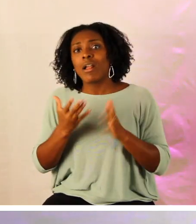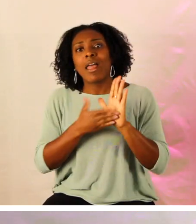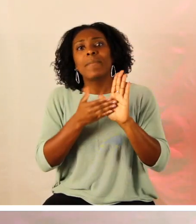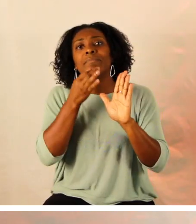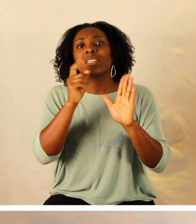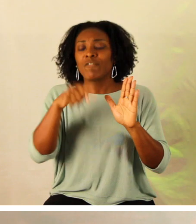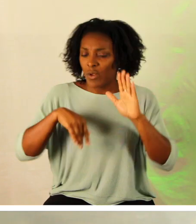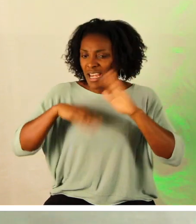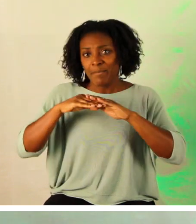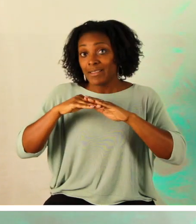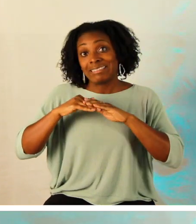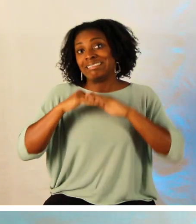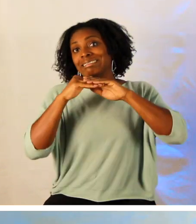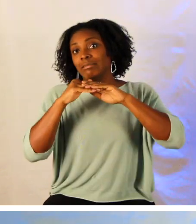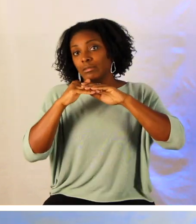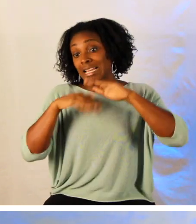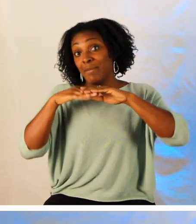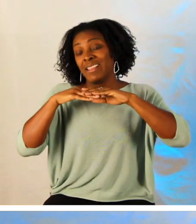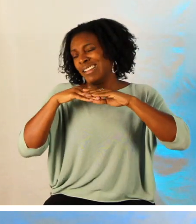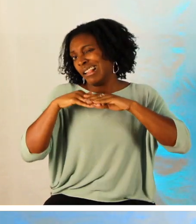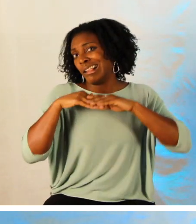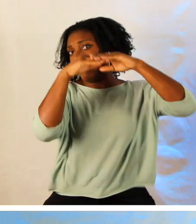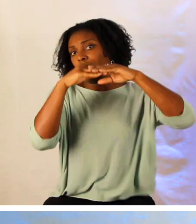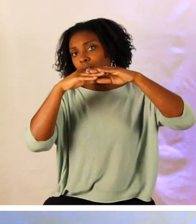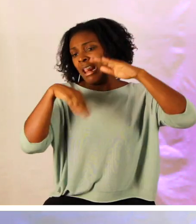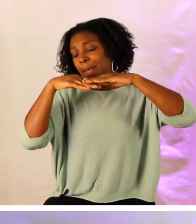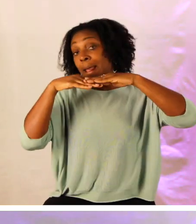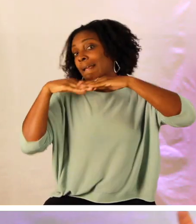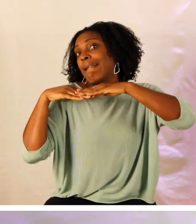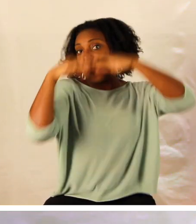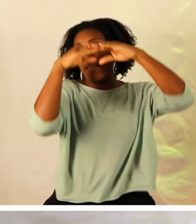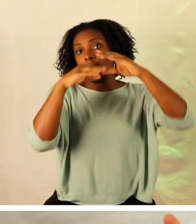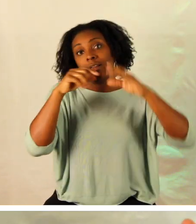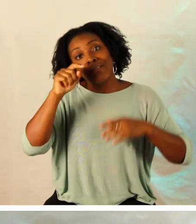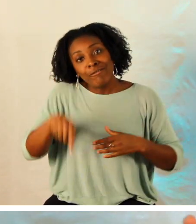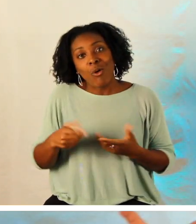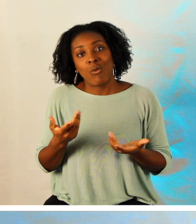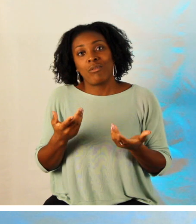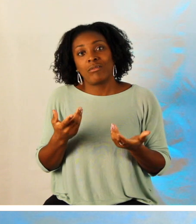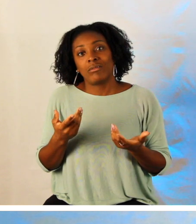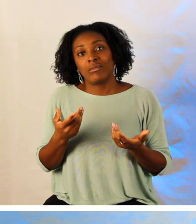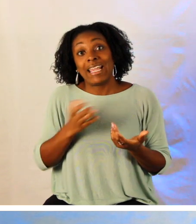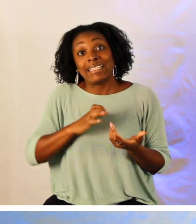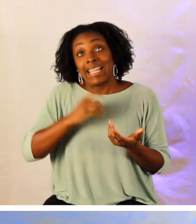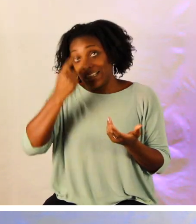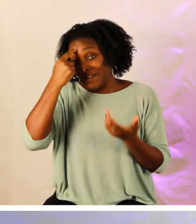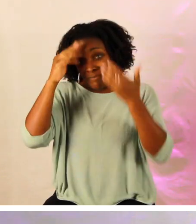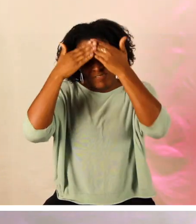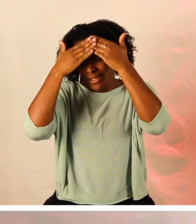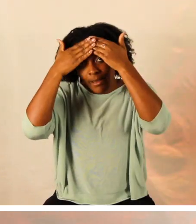limites ». Repousse tes limites. Élargis les cordages de ta tente. En